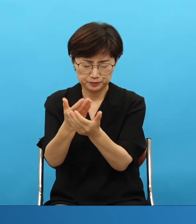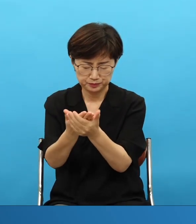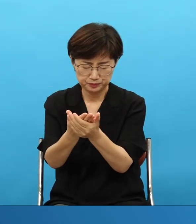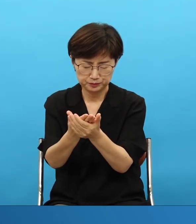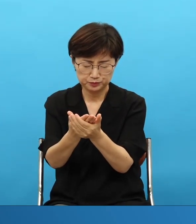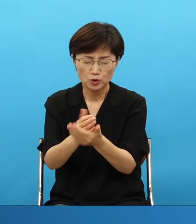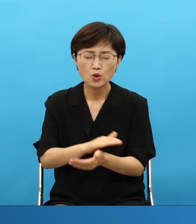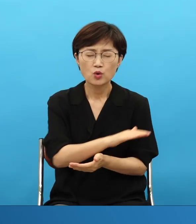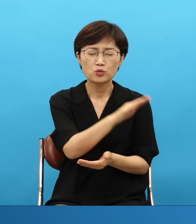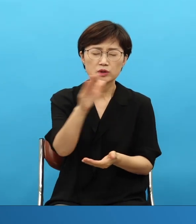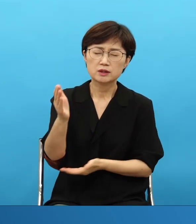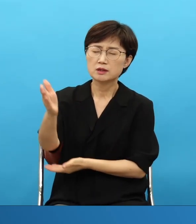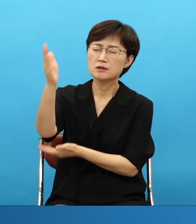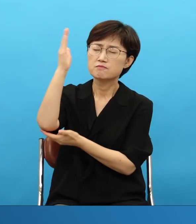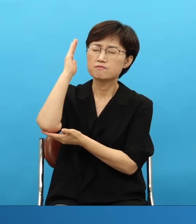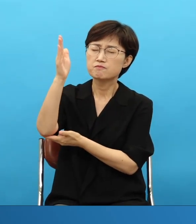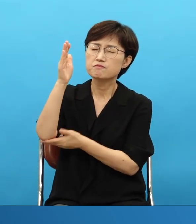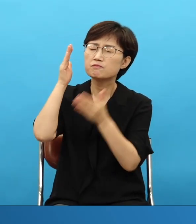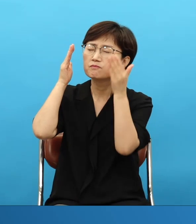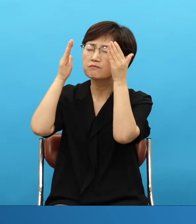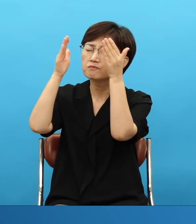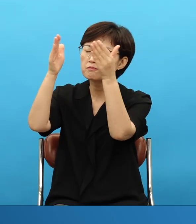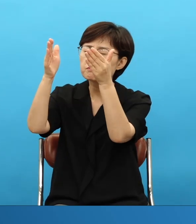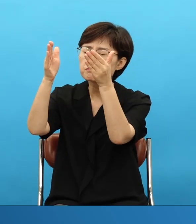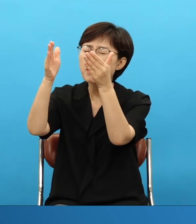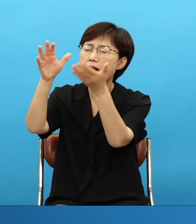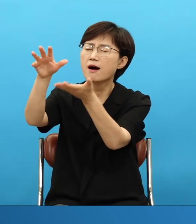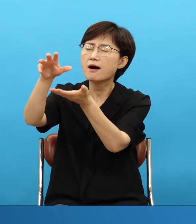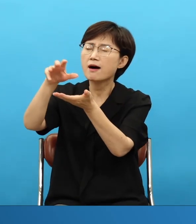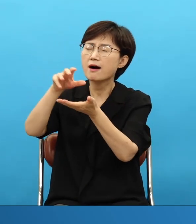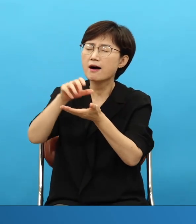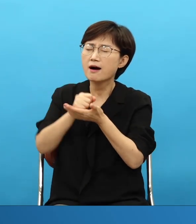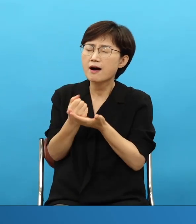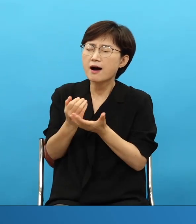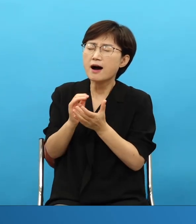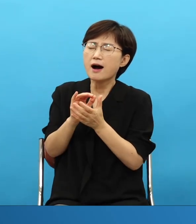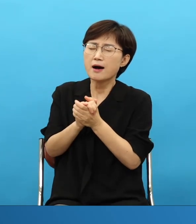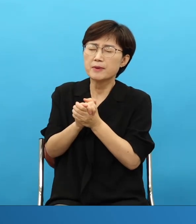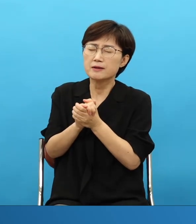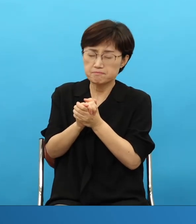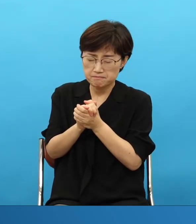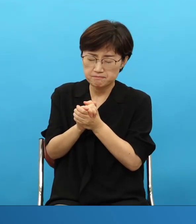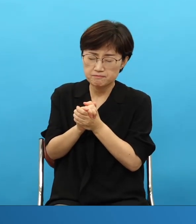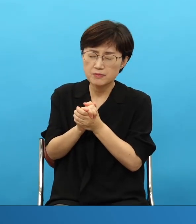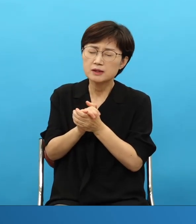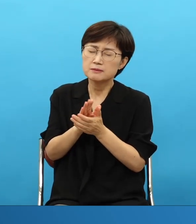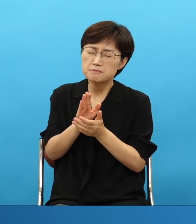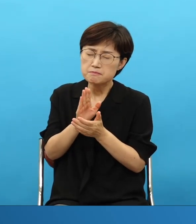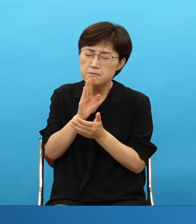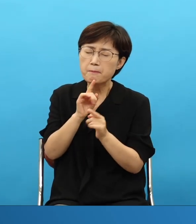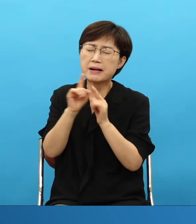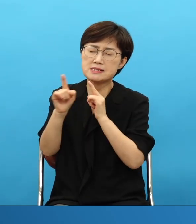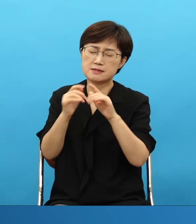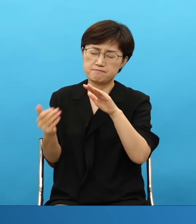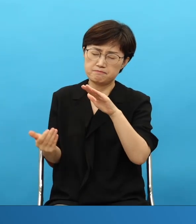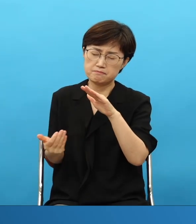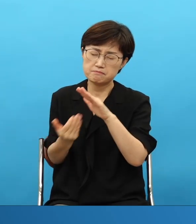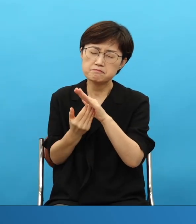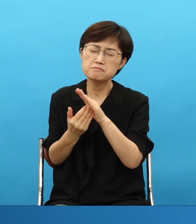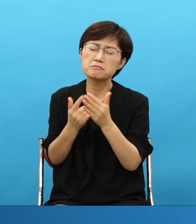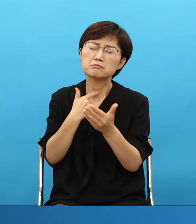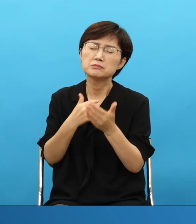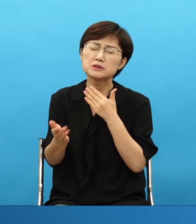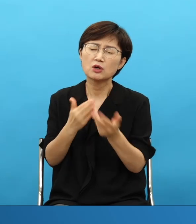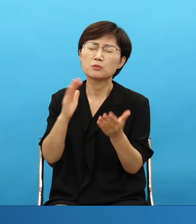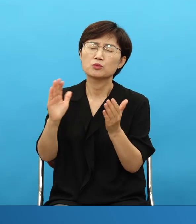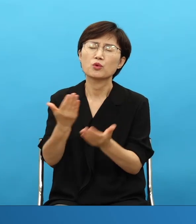우리들은 아멘하며 말씀 성취의 축복을 누리게 하옵소서. Please give the five powers to the herald of the Lord, Reverend